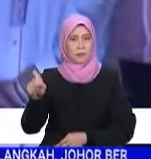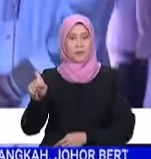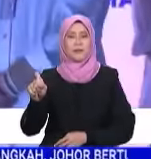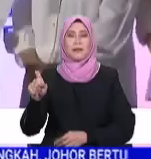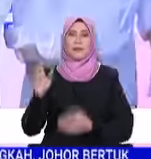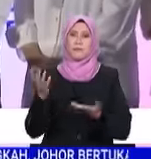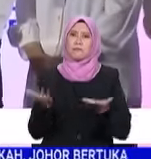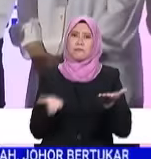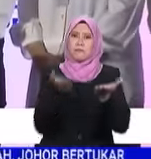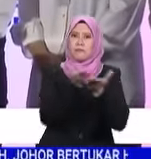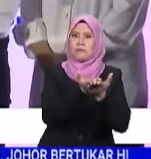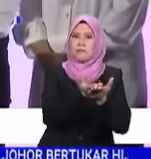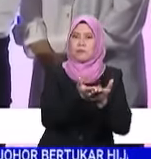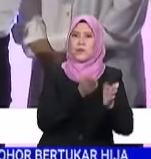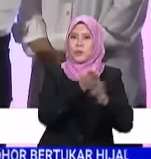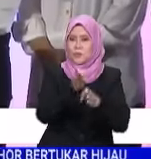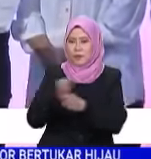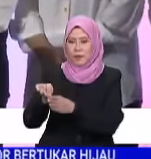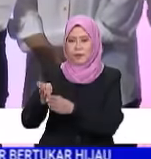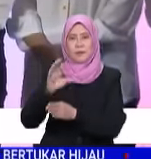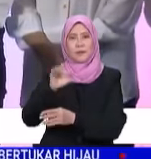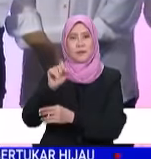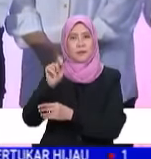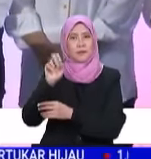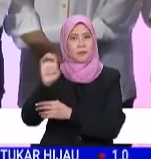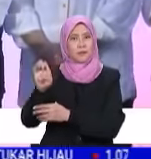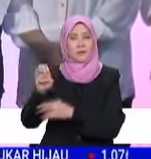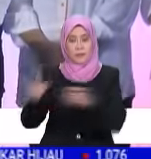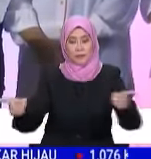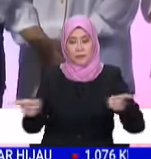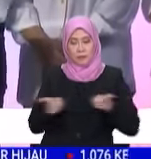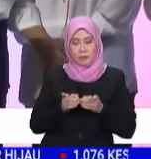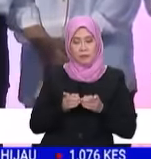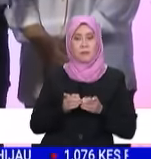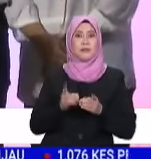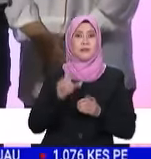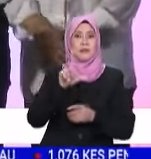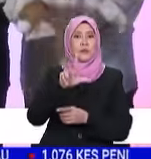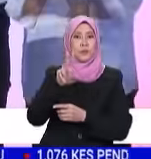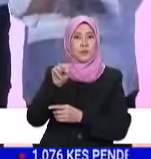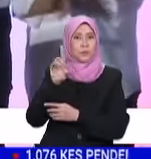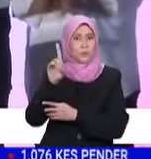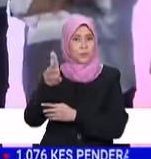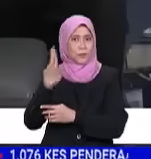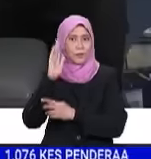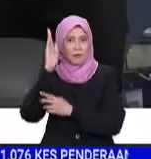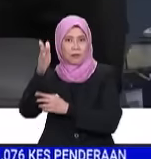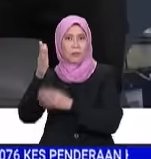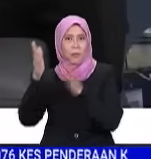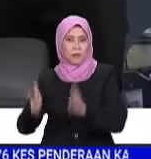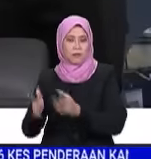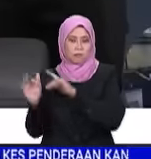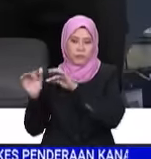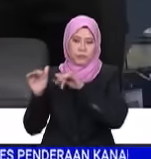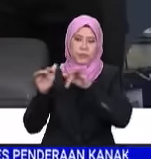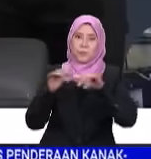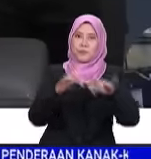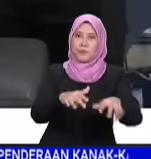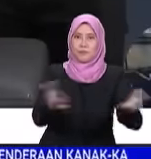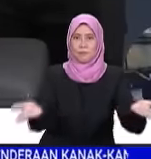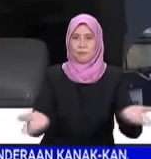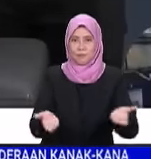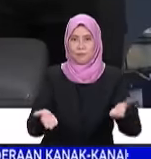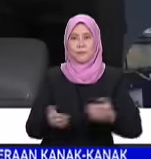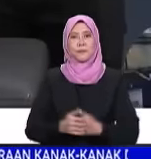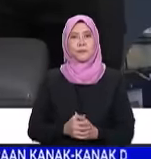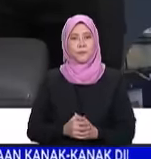jurusanitawar Pi dapat membawa daerah lund menjadi lebih pesat masa akan datang anakanak DII